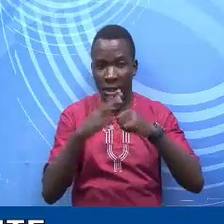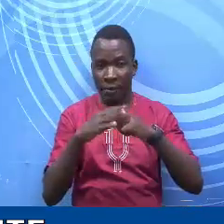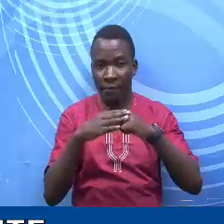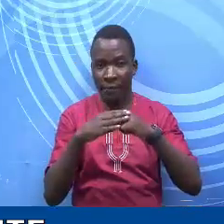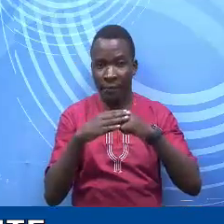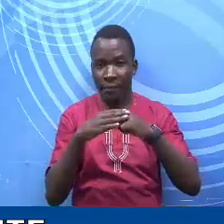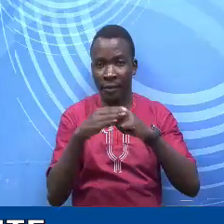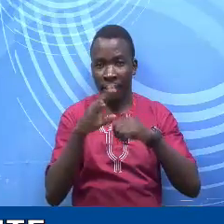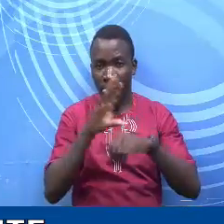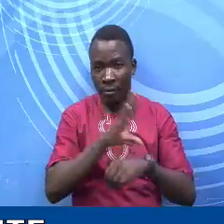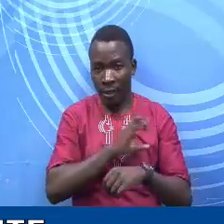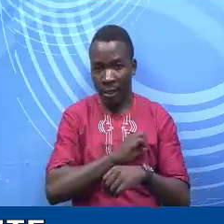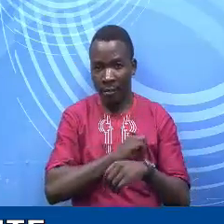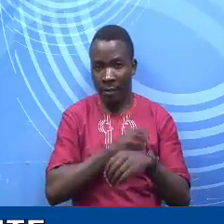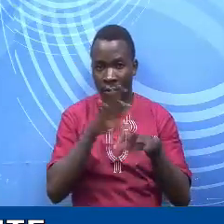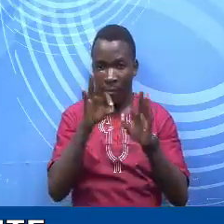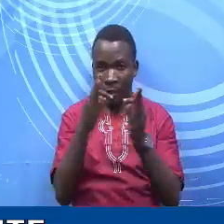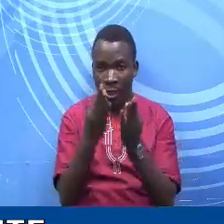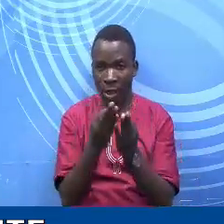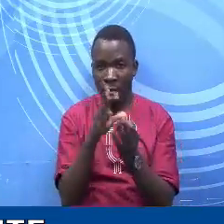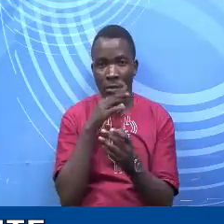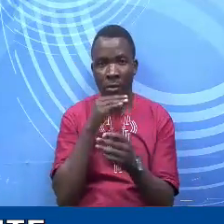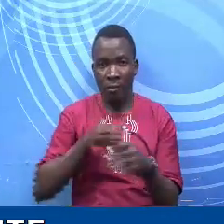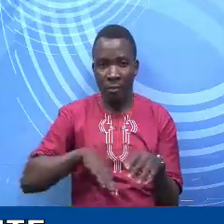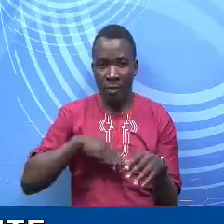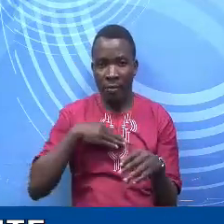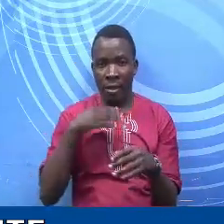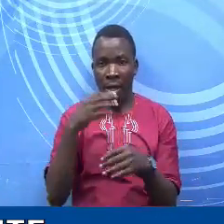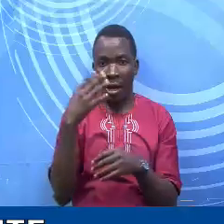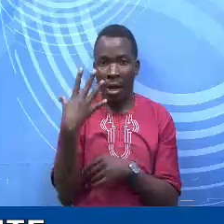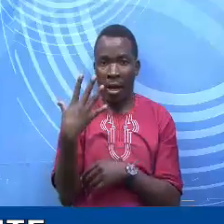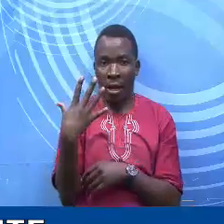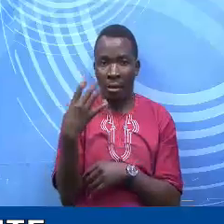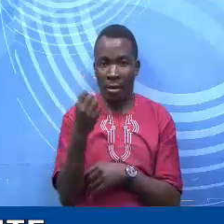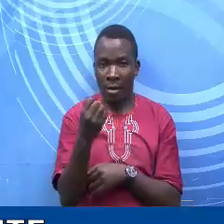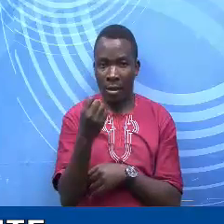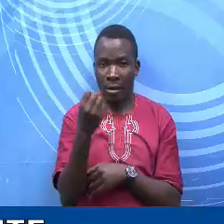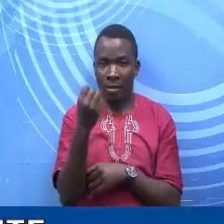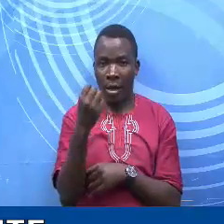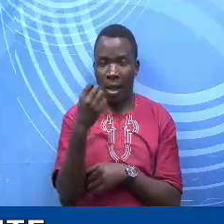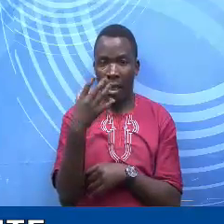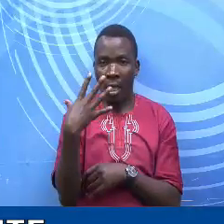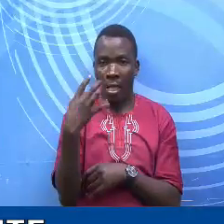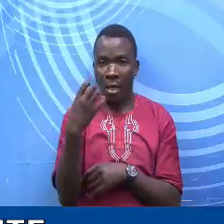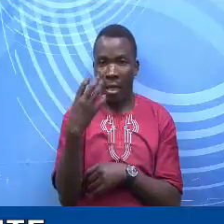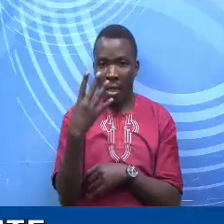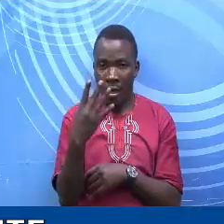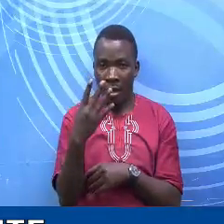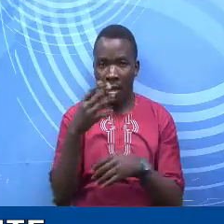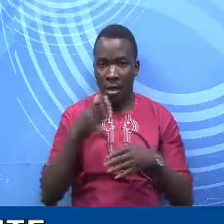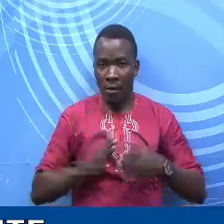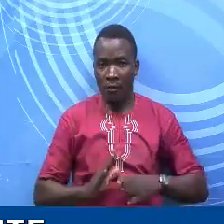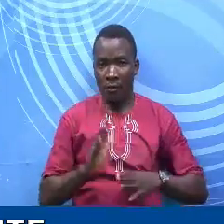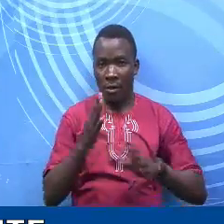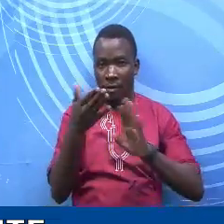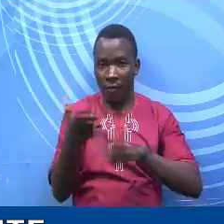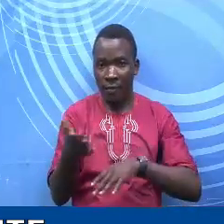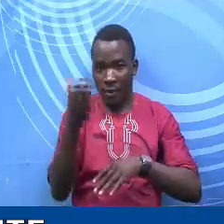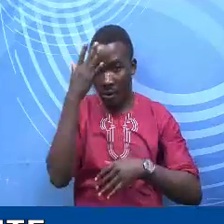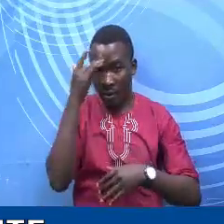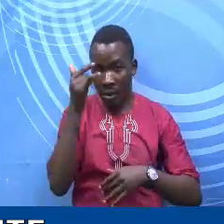COVID-19. Twihanganishije umuryango w'umugabo w'imyaka 54 y'amavuko witabye Imana azize COVID-19 hano mu mujyi wa